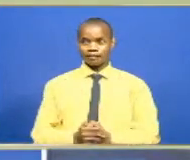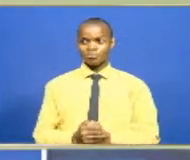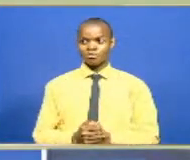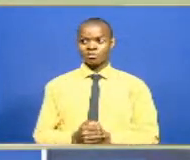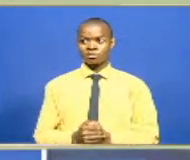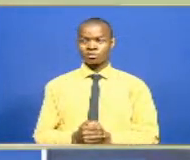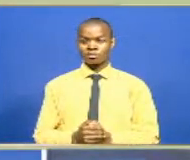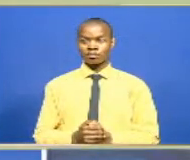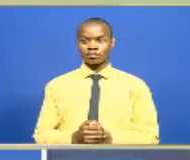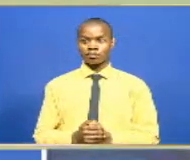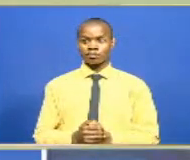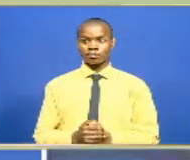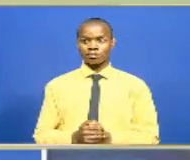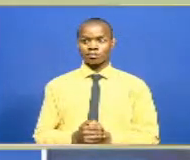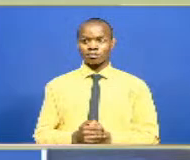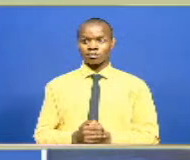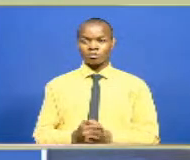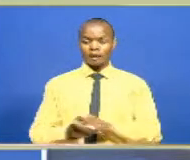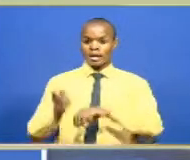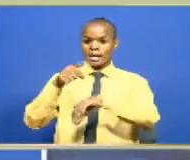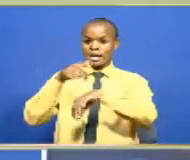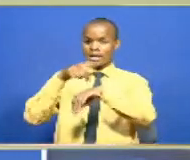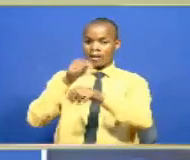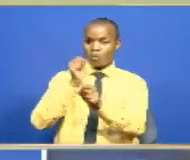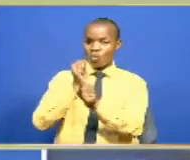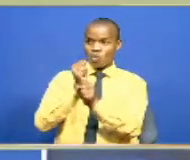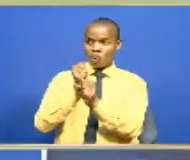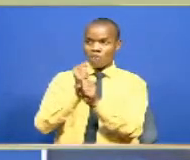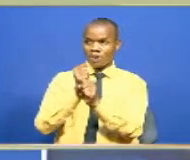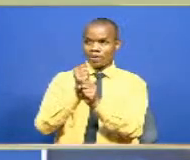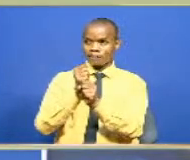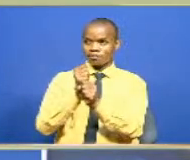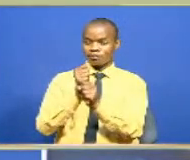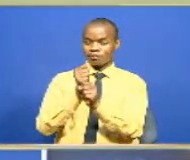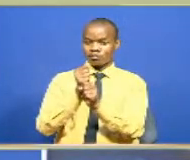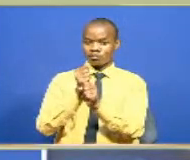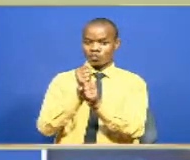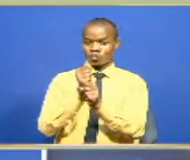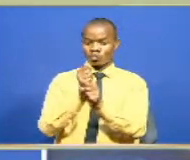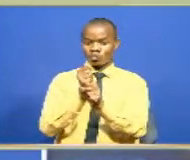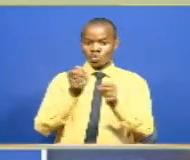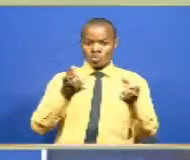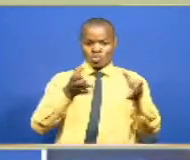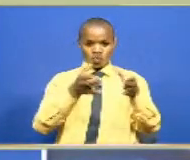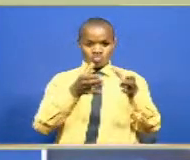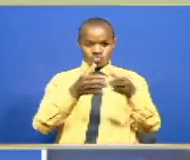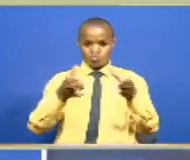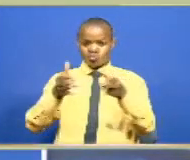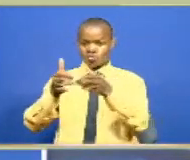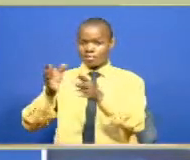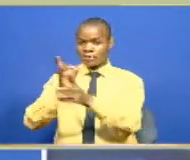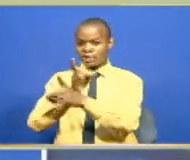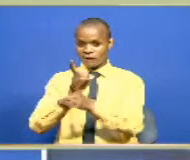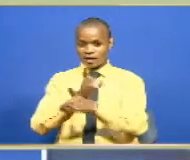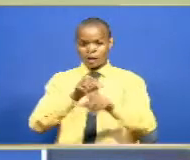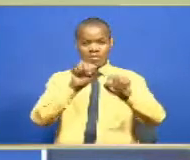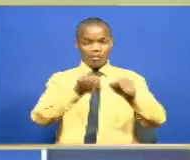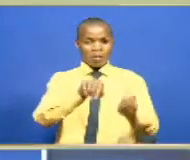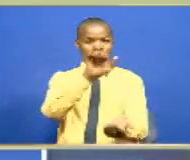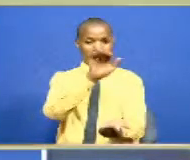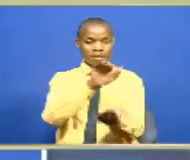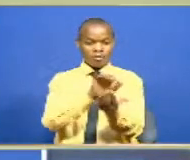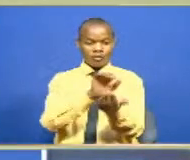And despite our best efforts from you people in reducing this case backlog,